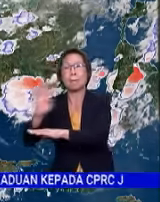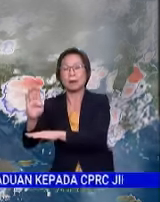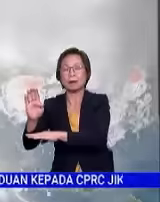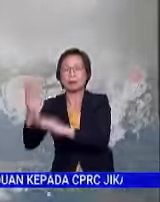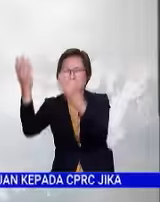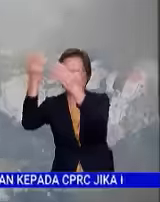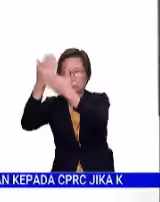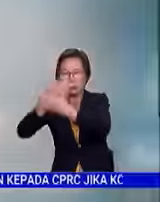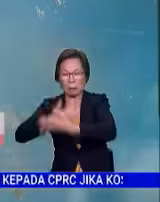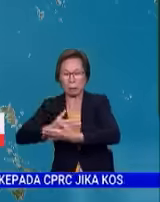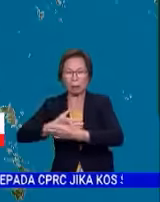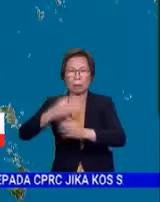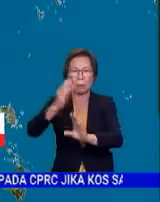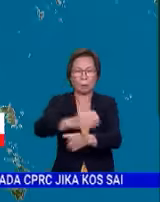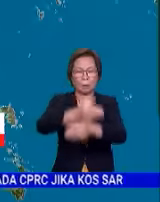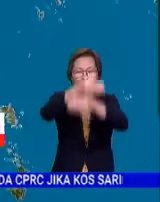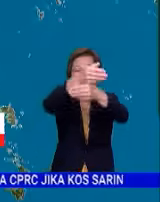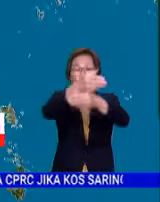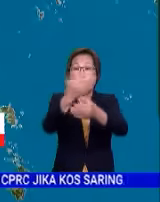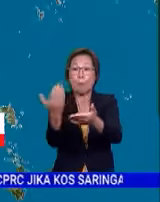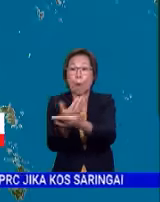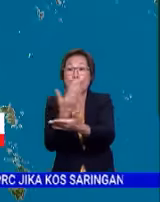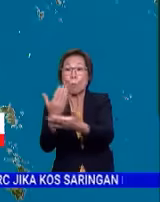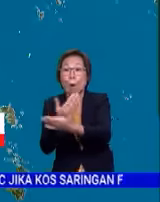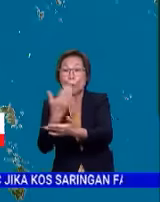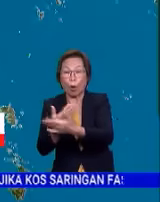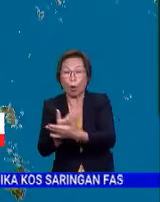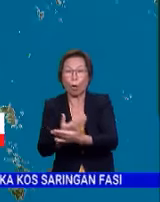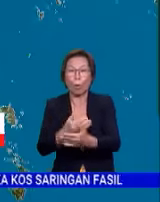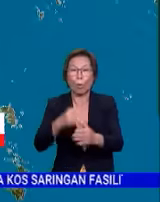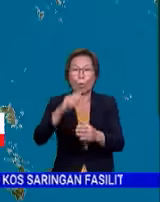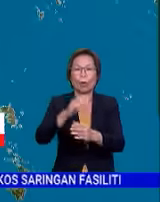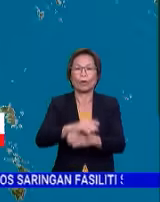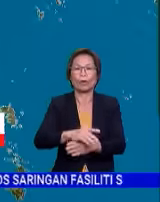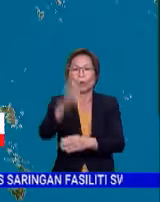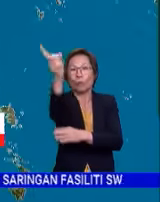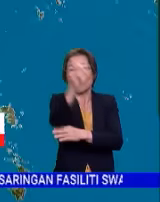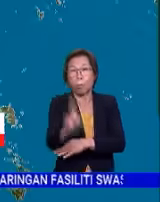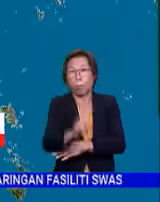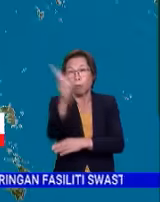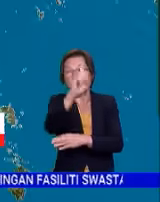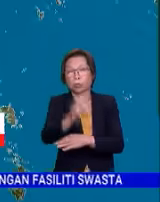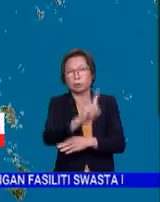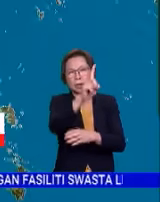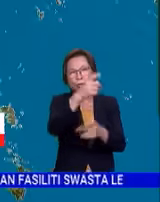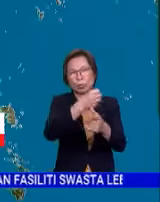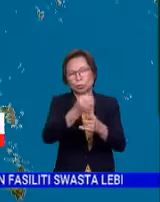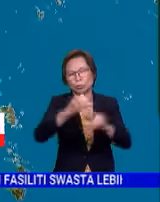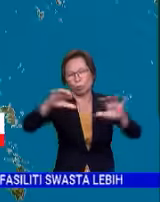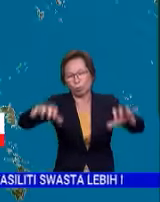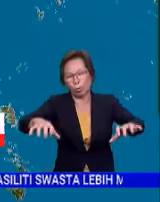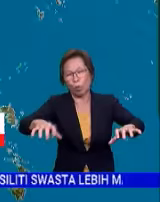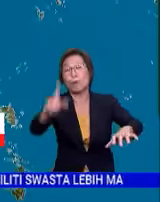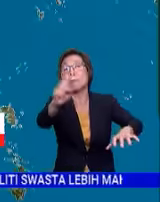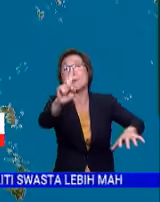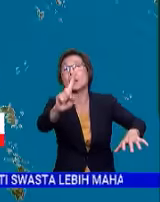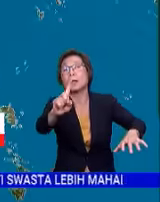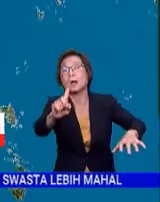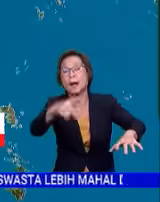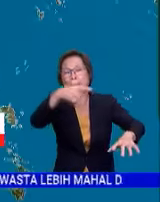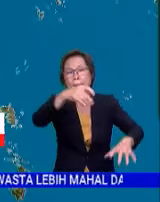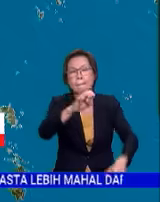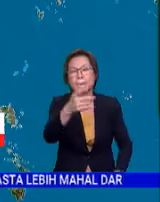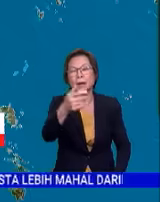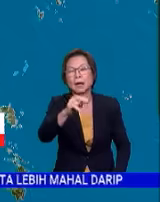Bagi paparan imej gema radar yang terkini pula, kelihatan ribut petir di satu dua tempat lebih menumpu di sekitar daerah